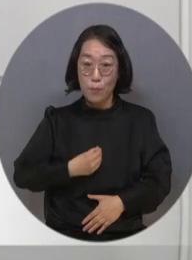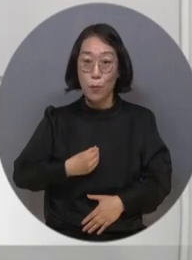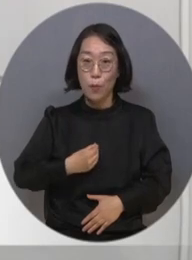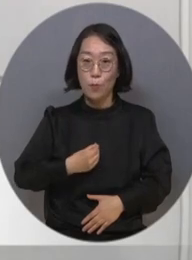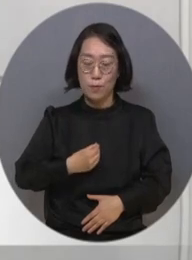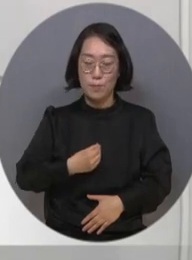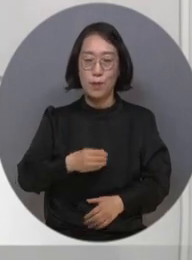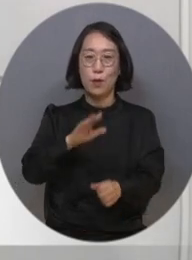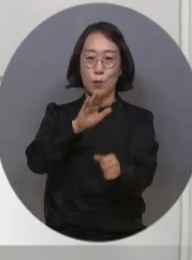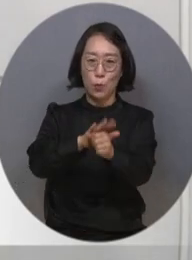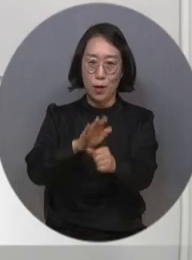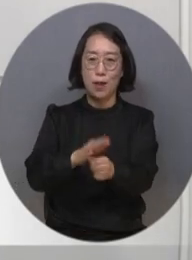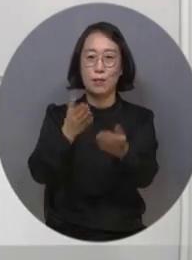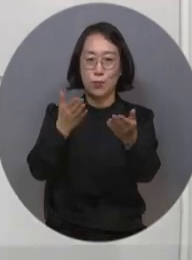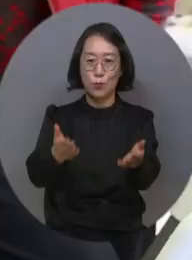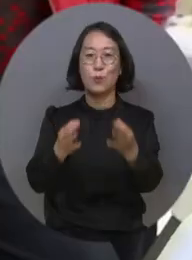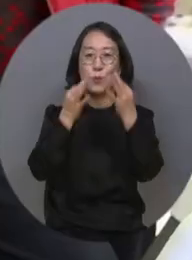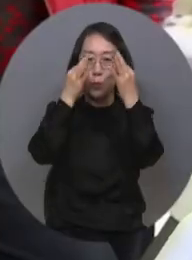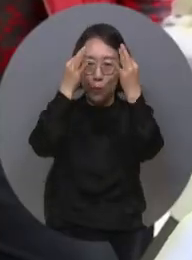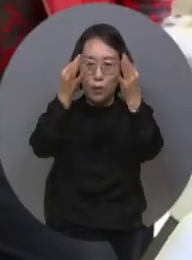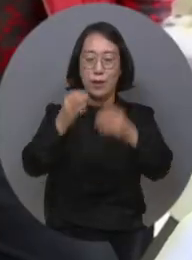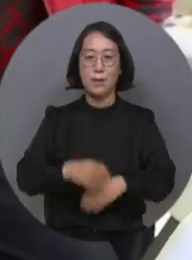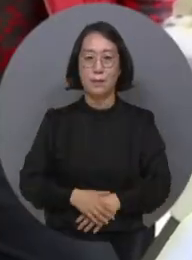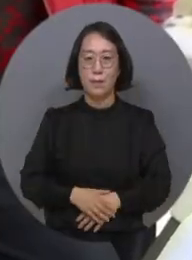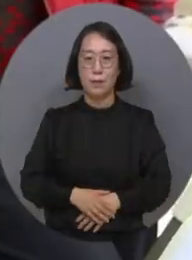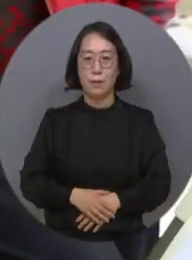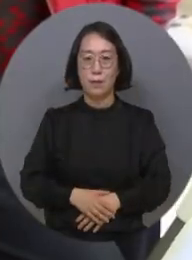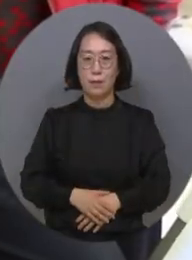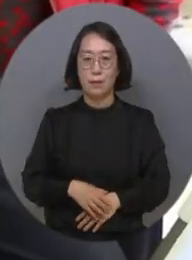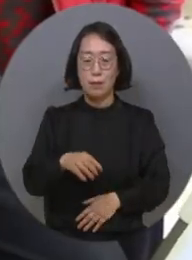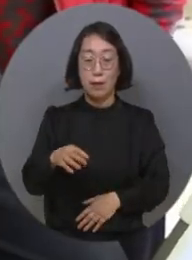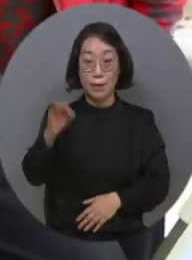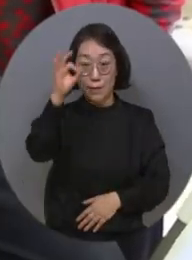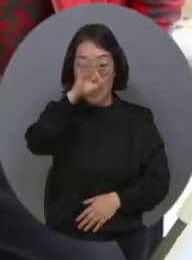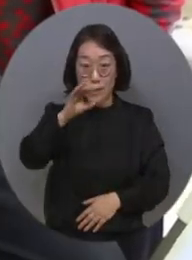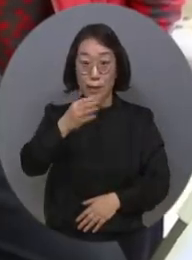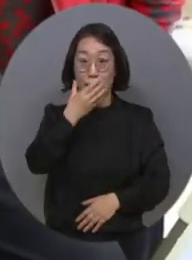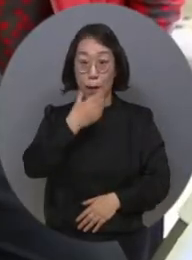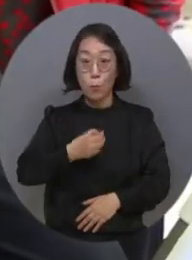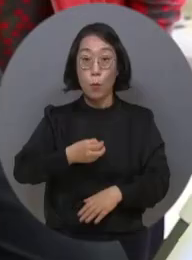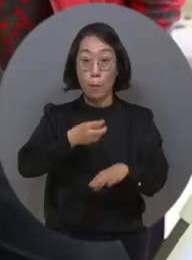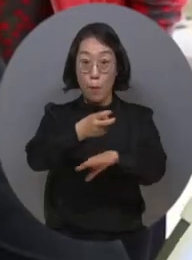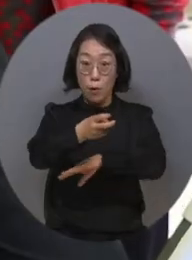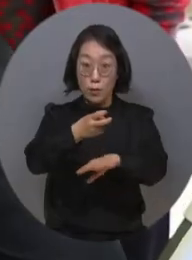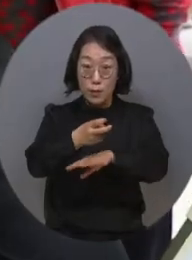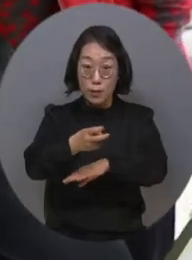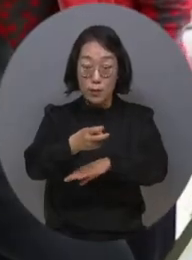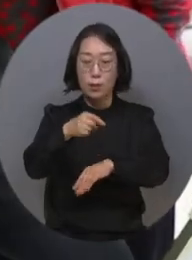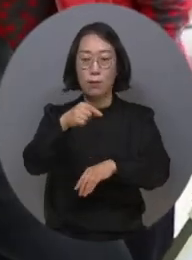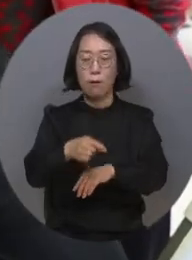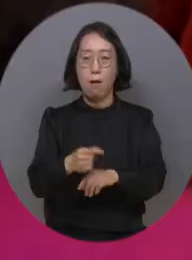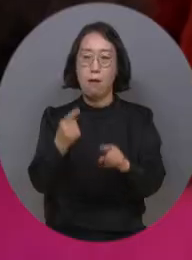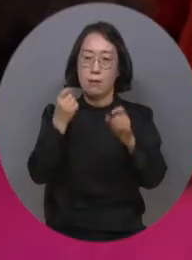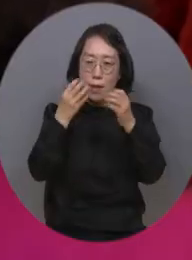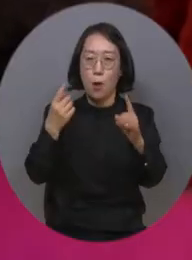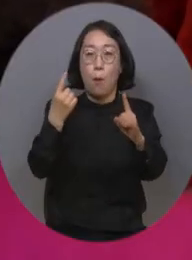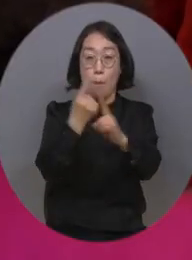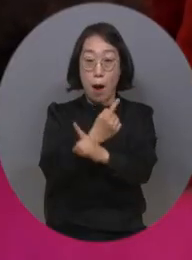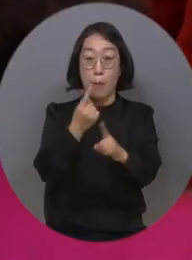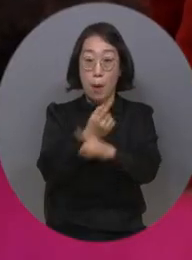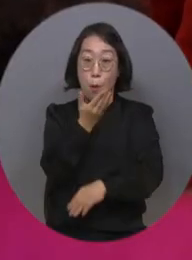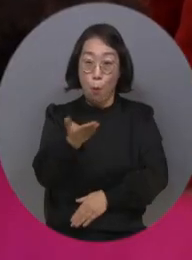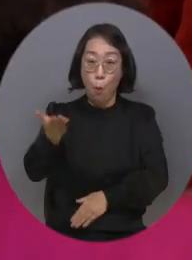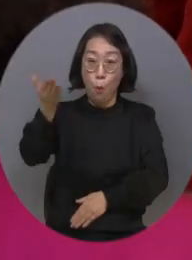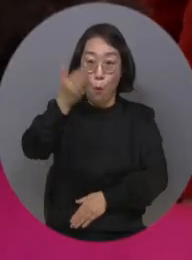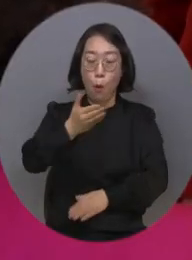그런 행복버스가 되도록 노력하겠습니다. 전남도는 찾아가는 전남 행복버스 프로그램을 수시로 보완하며 맞춤